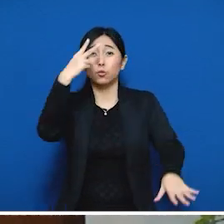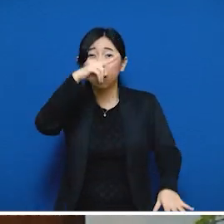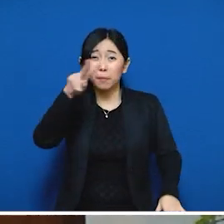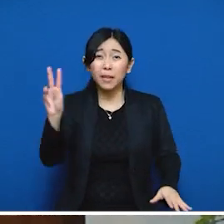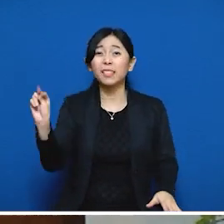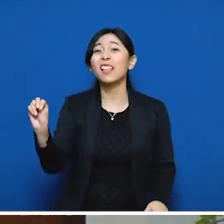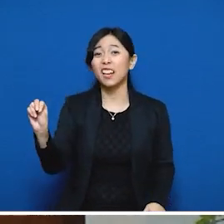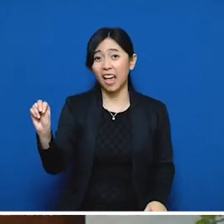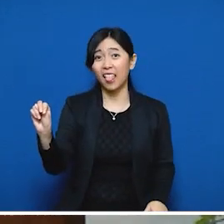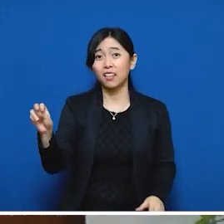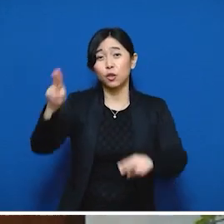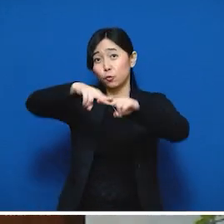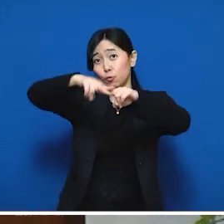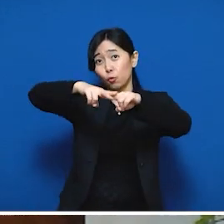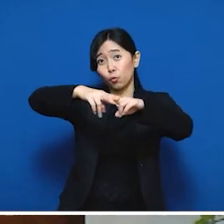ara.